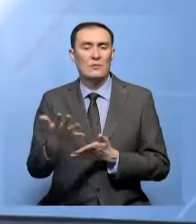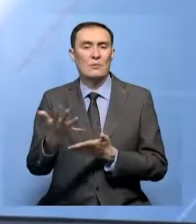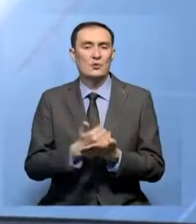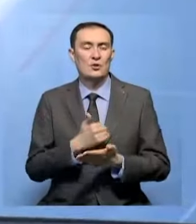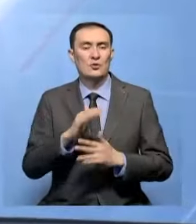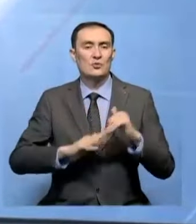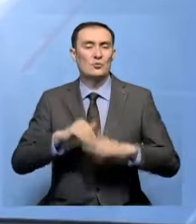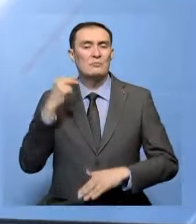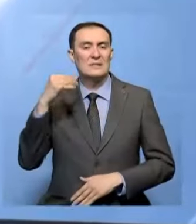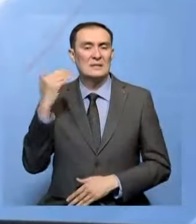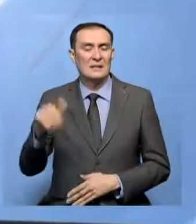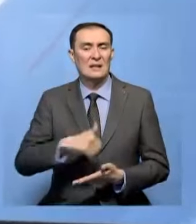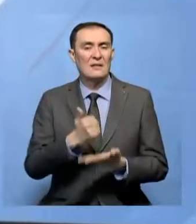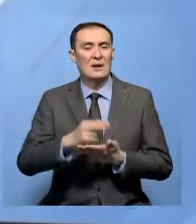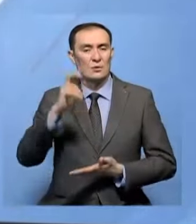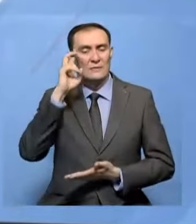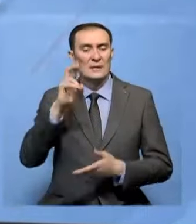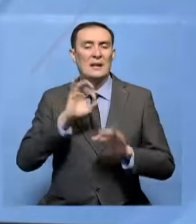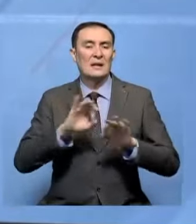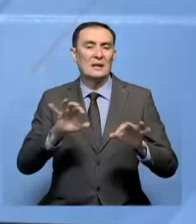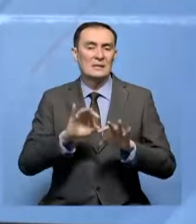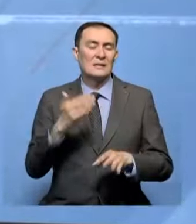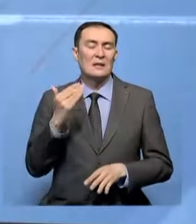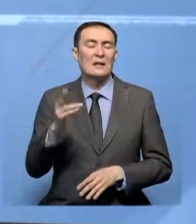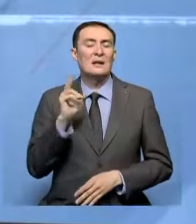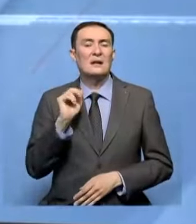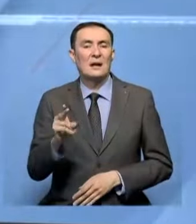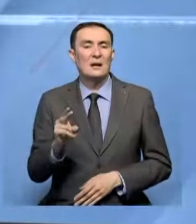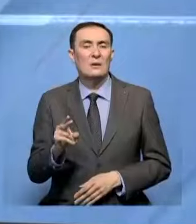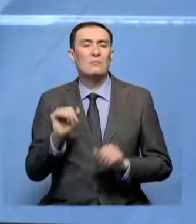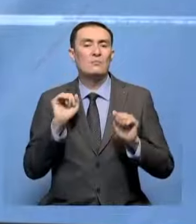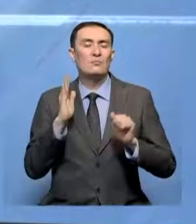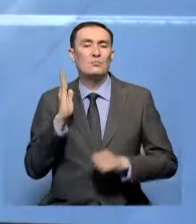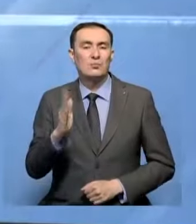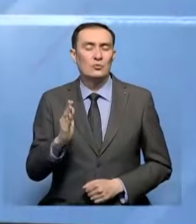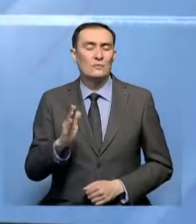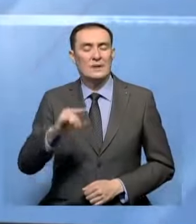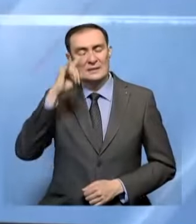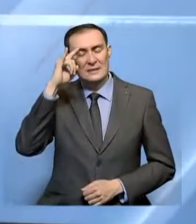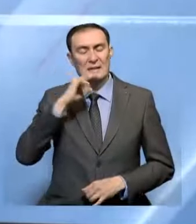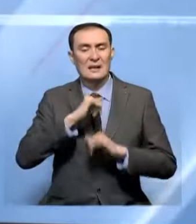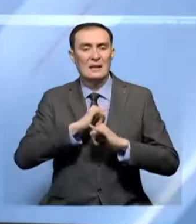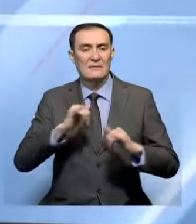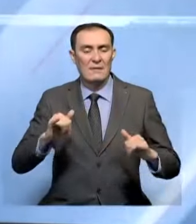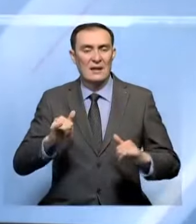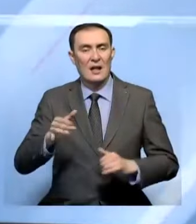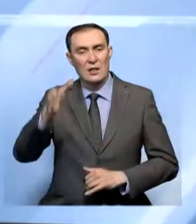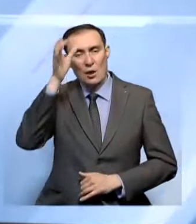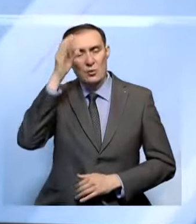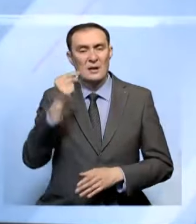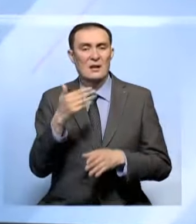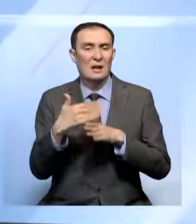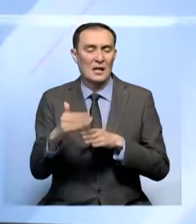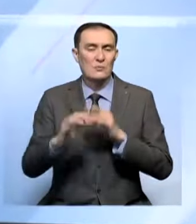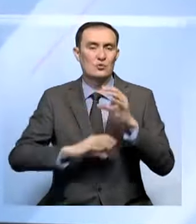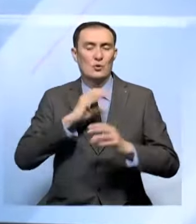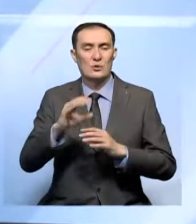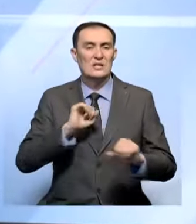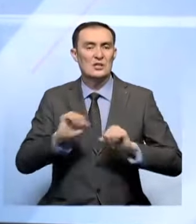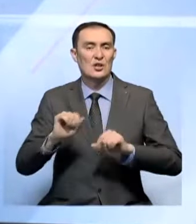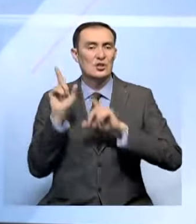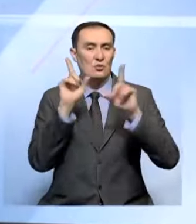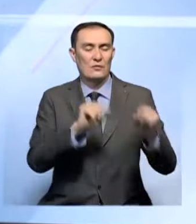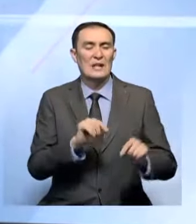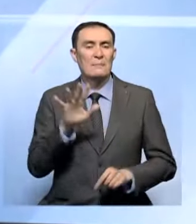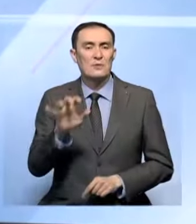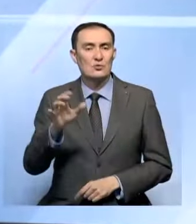получили из рук президента глава государства рассказал Им о том Каким образом будут в стране продвигать науку это Гранты и международные стажировки